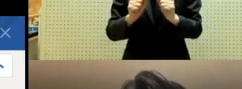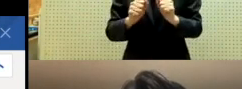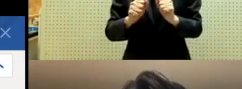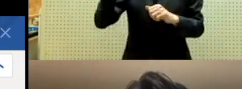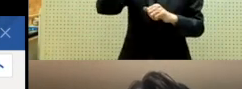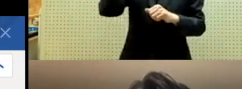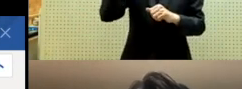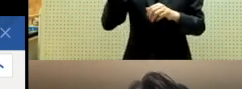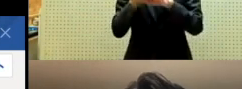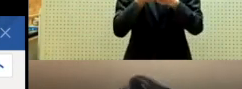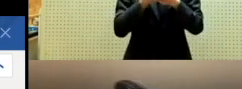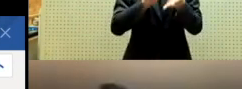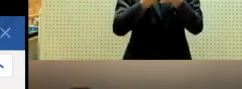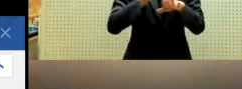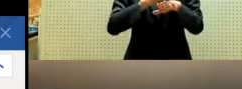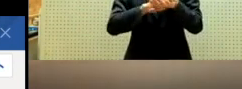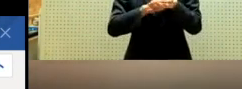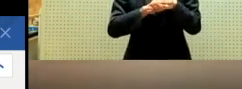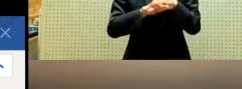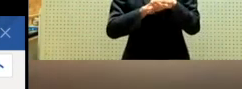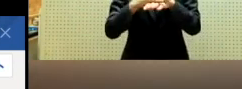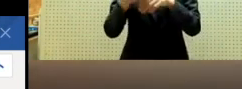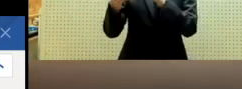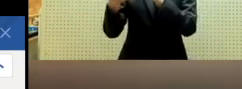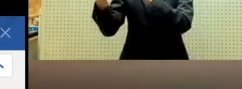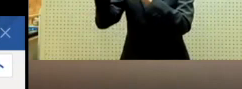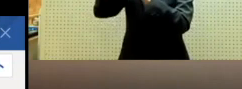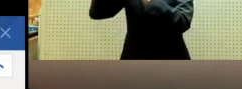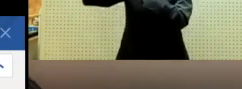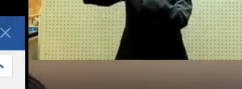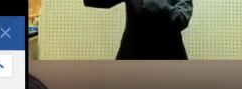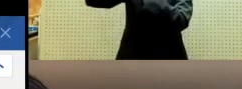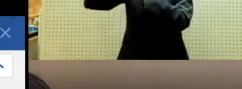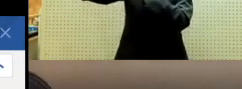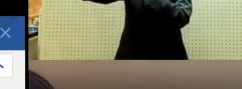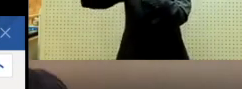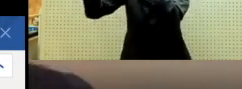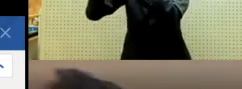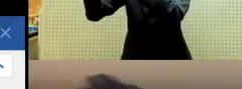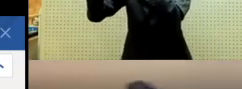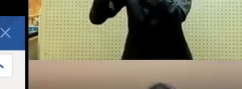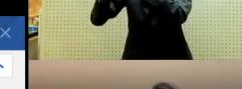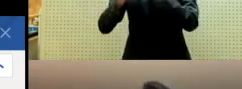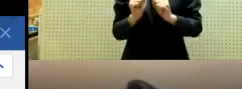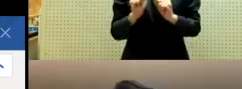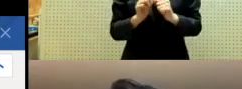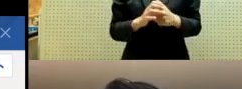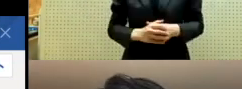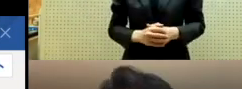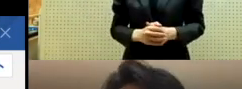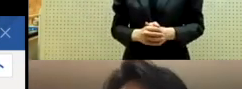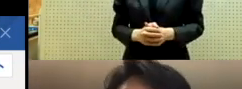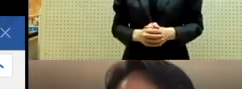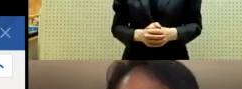ら、お家の方も安心して君たちのタブレットを使ってるんじゃないのみたいなことをやったりしました。